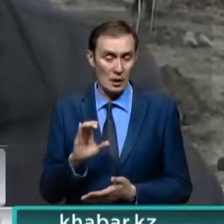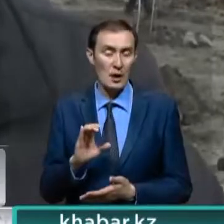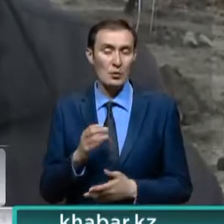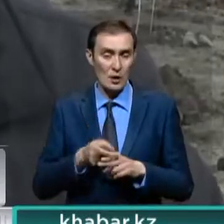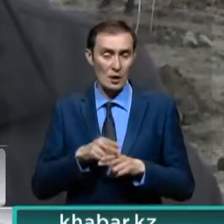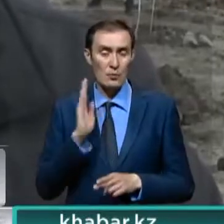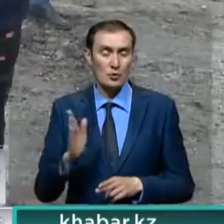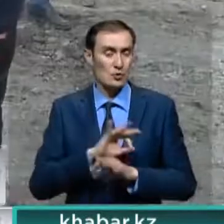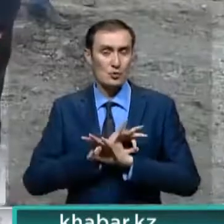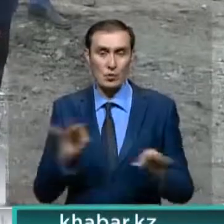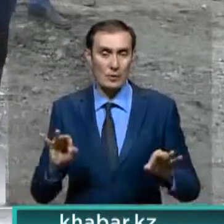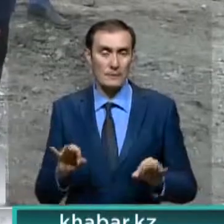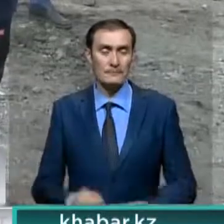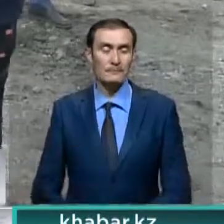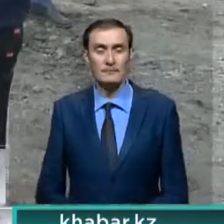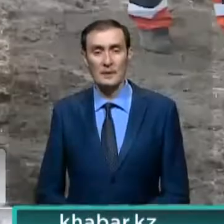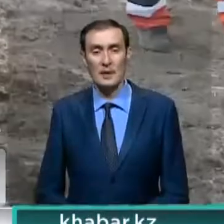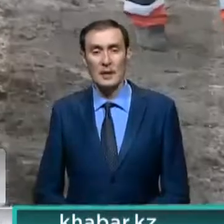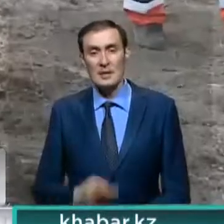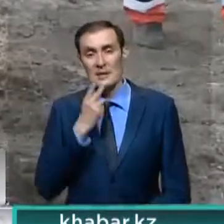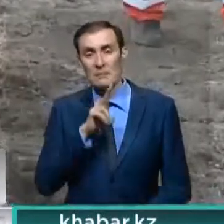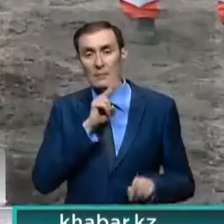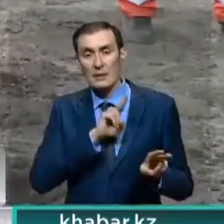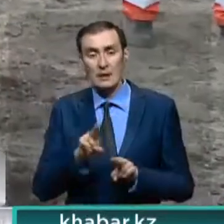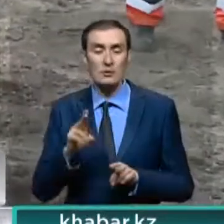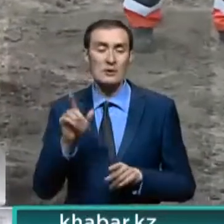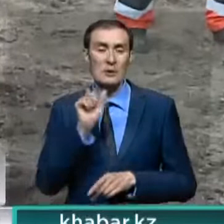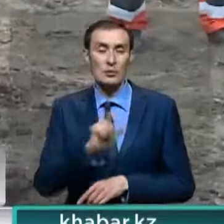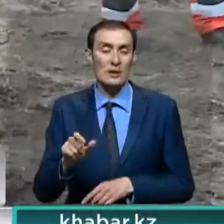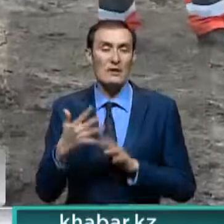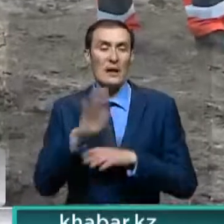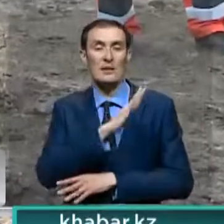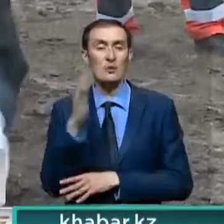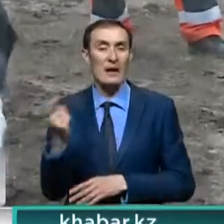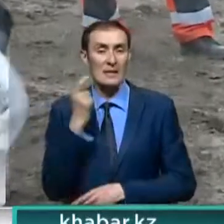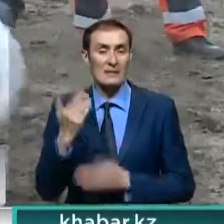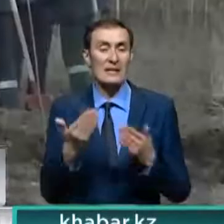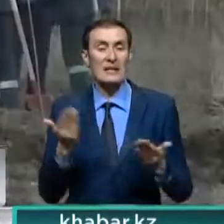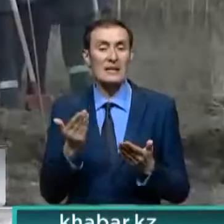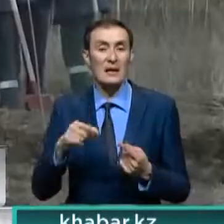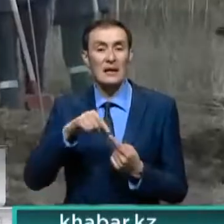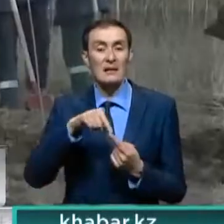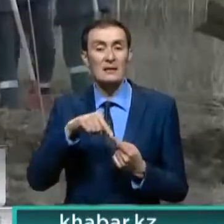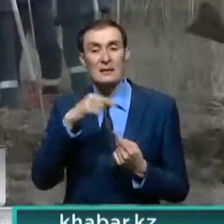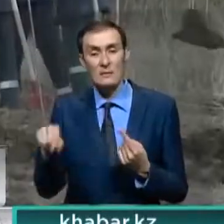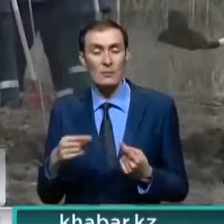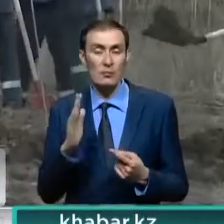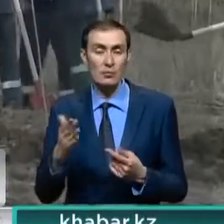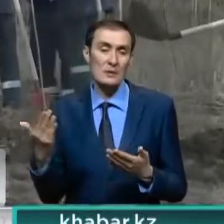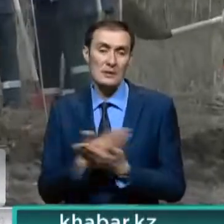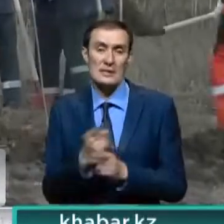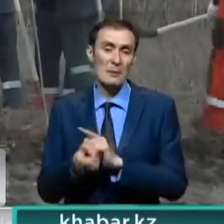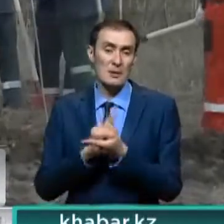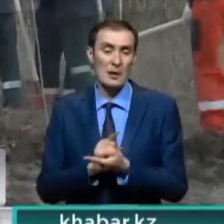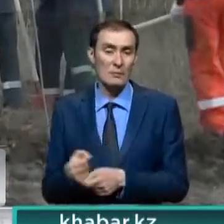это будет очень здорово, очень прекрасно. Следить за ростом саженцев будут сотрудники Института лесного хозяйства. Если какие-то не приживутся, их заменят уже в следующий